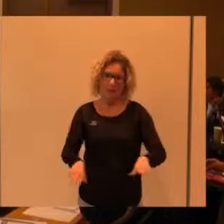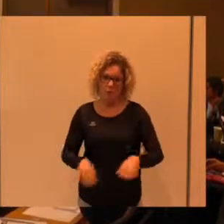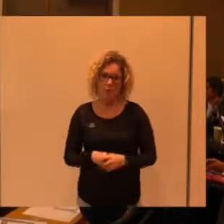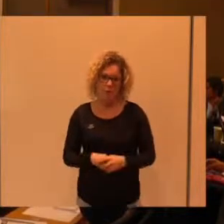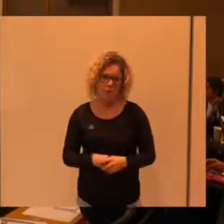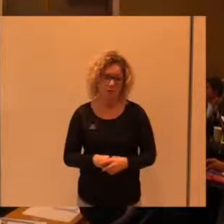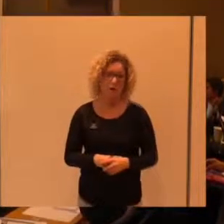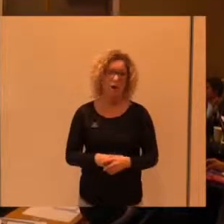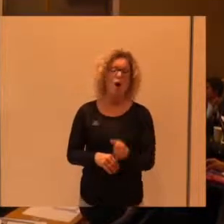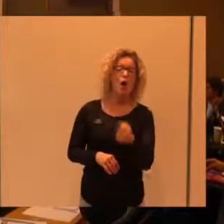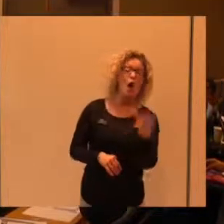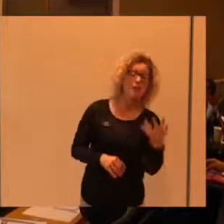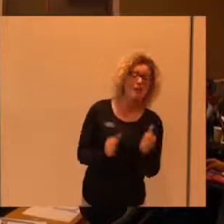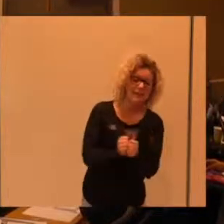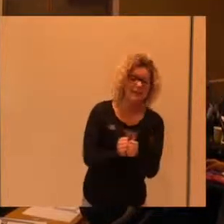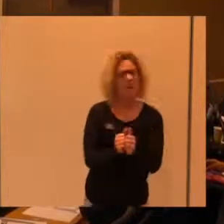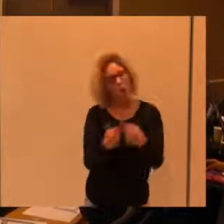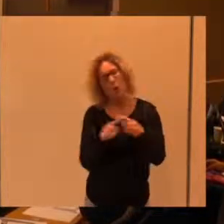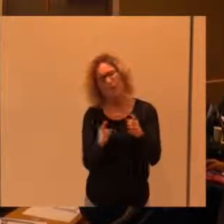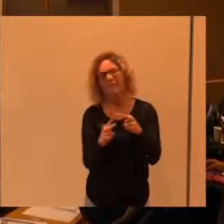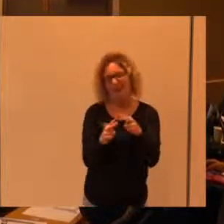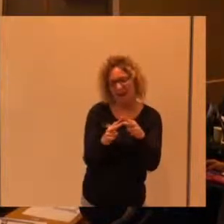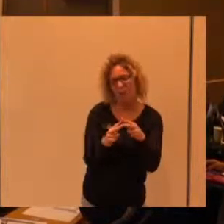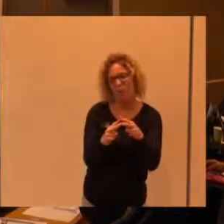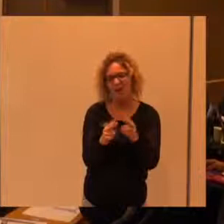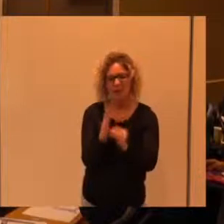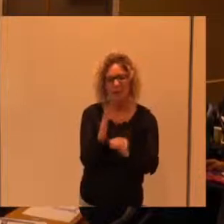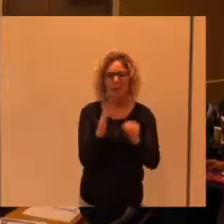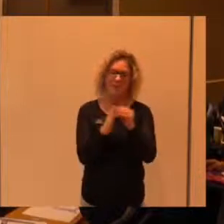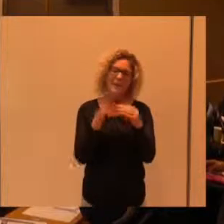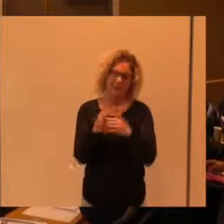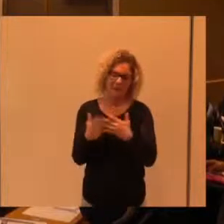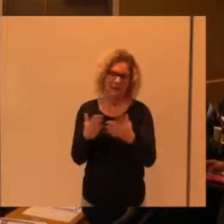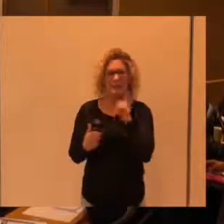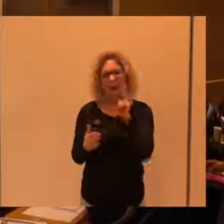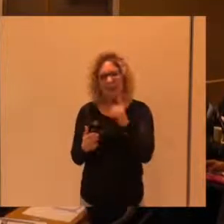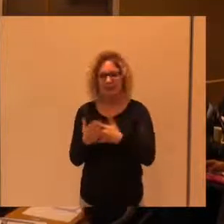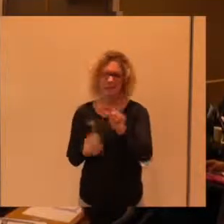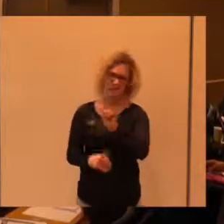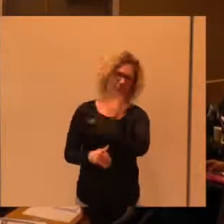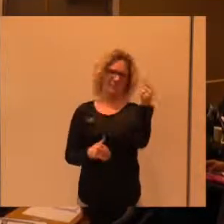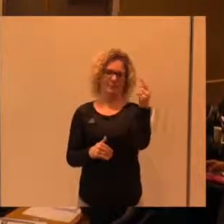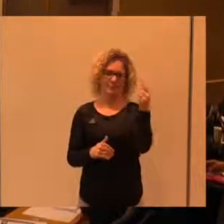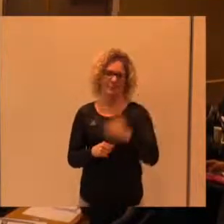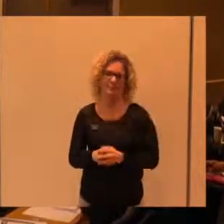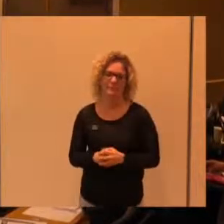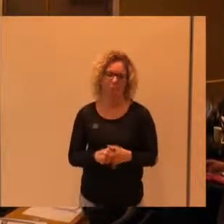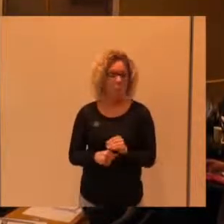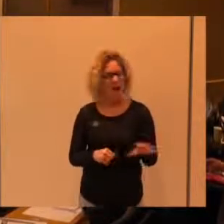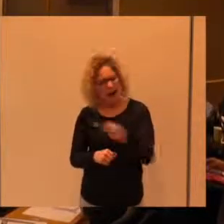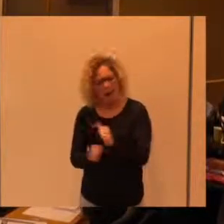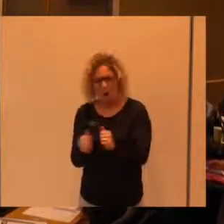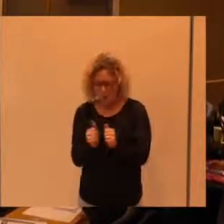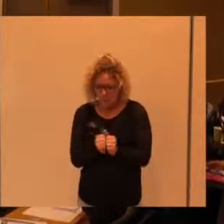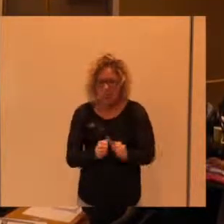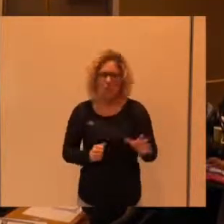Och allt annat är liksom varianter eller komplement till text. Och då ska alla objekt, allting